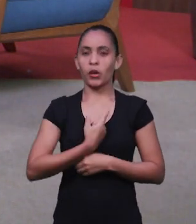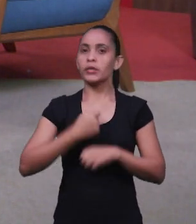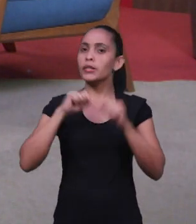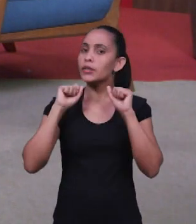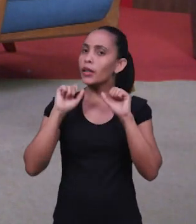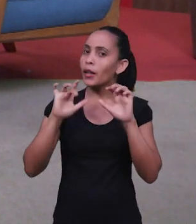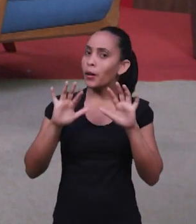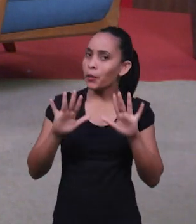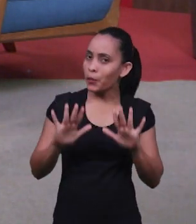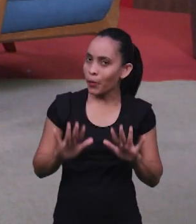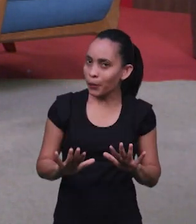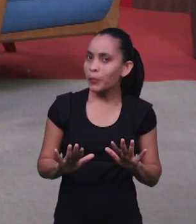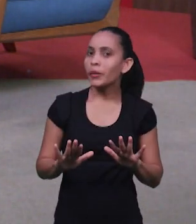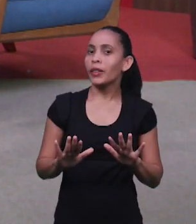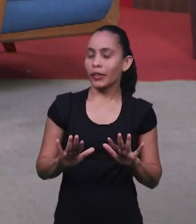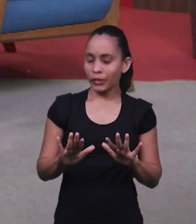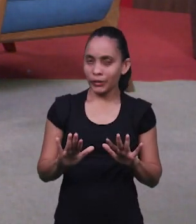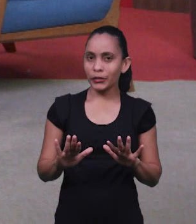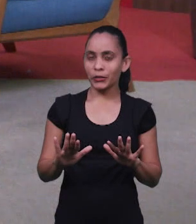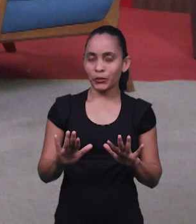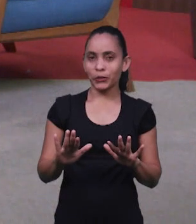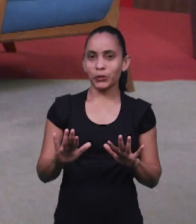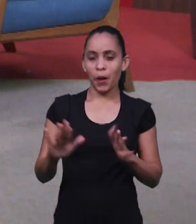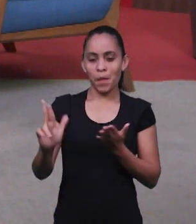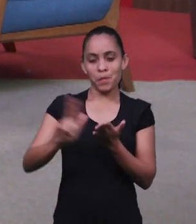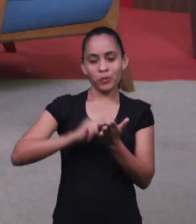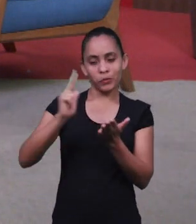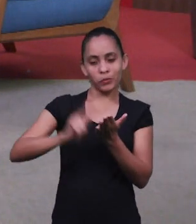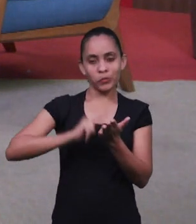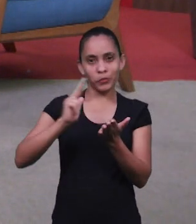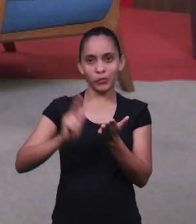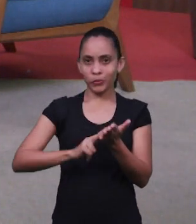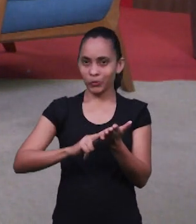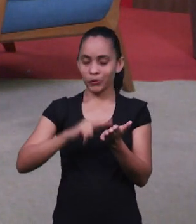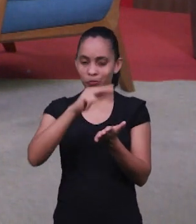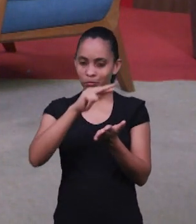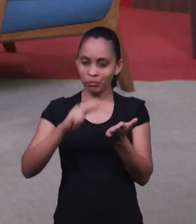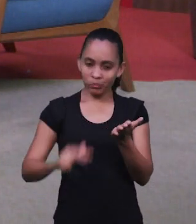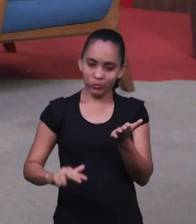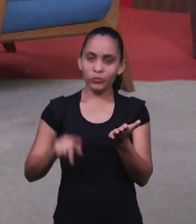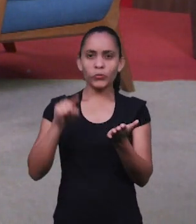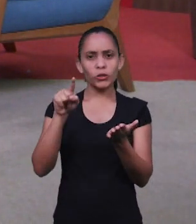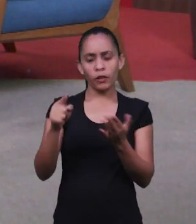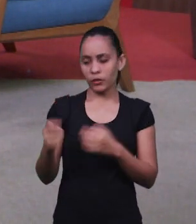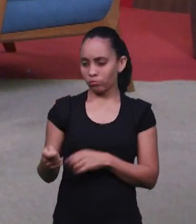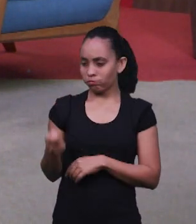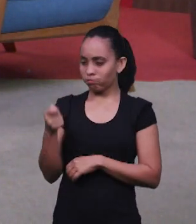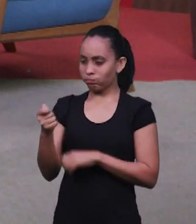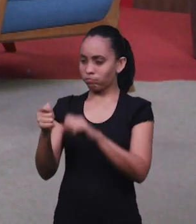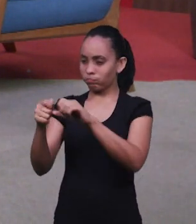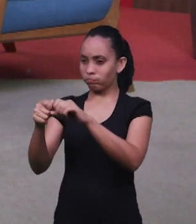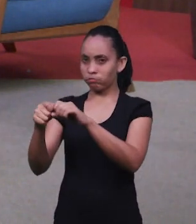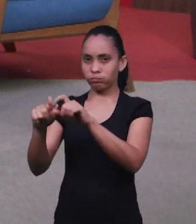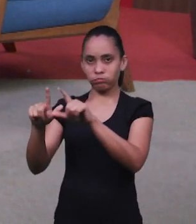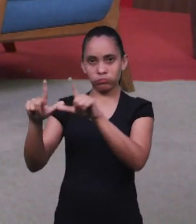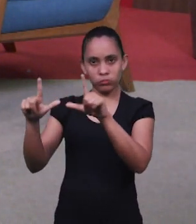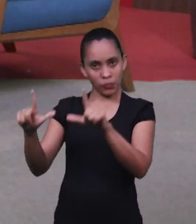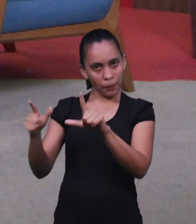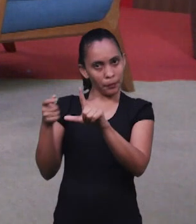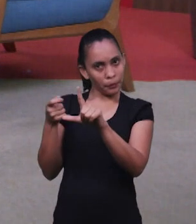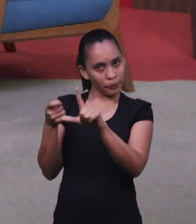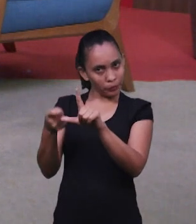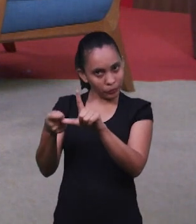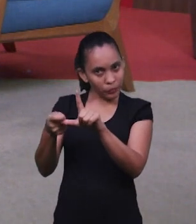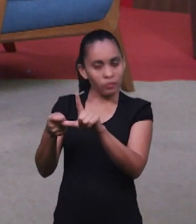une bénédiction parce que voir et lire ce que vous nous envoyez comme message, il suffit d'utiliser le code qui est à